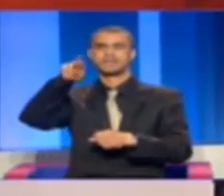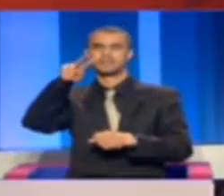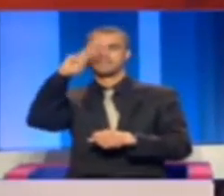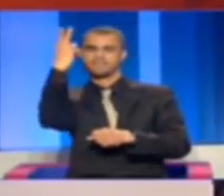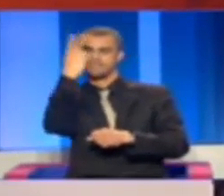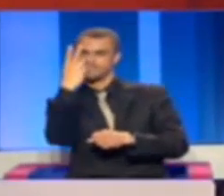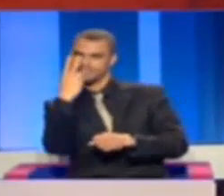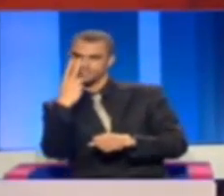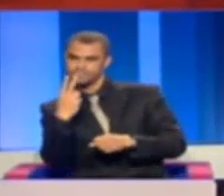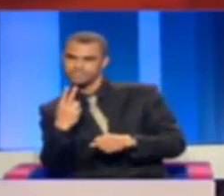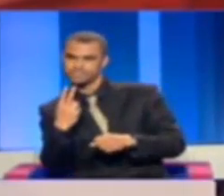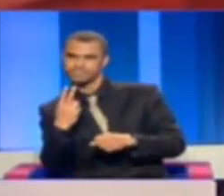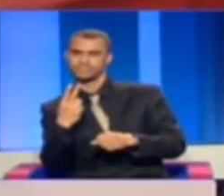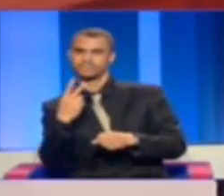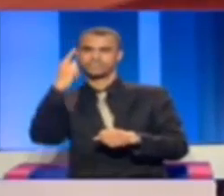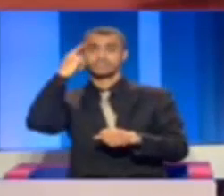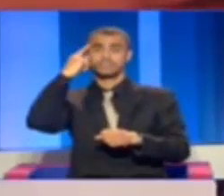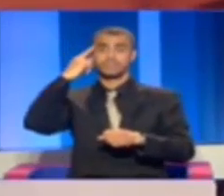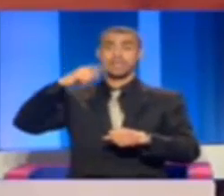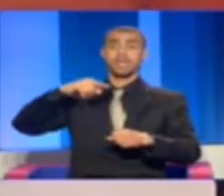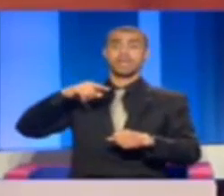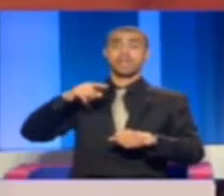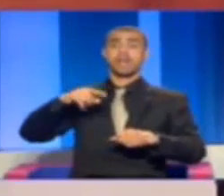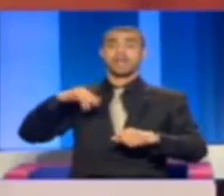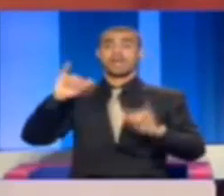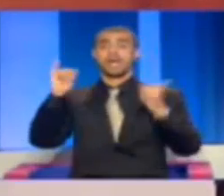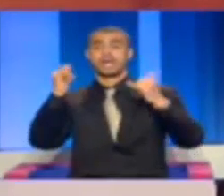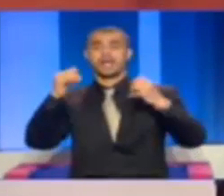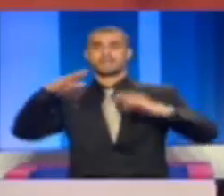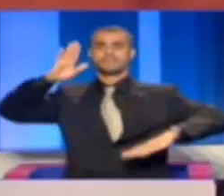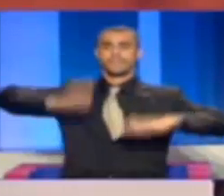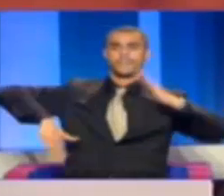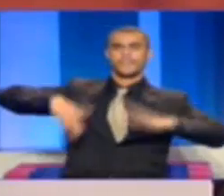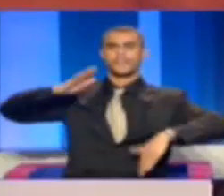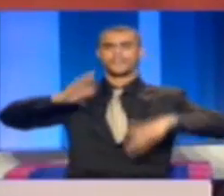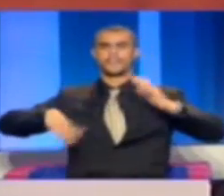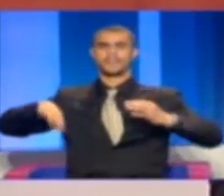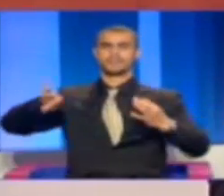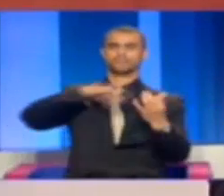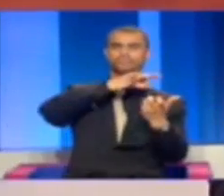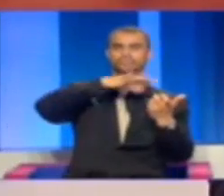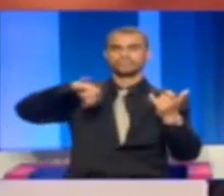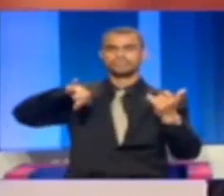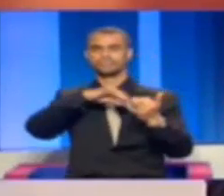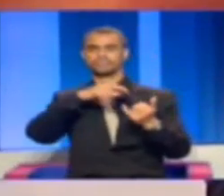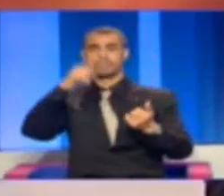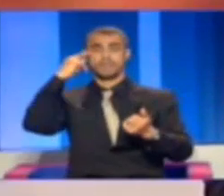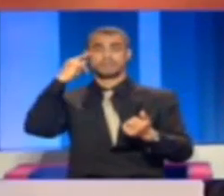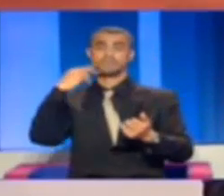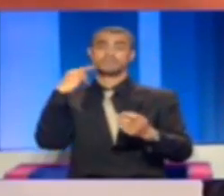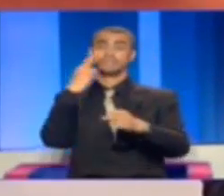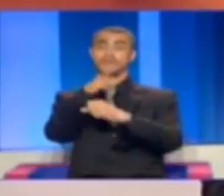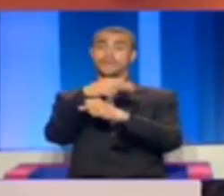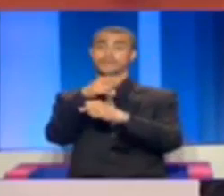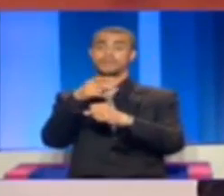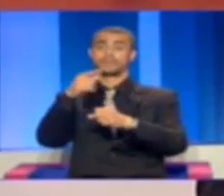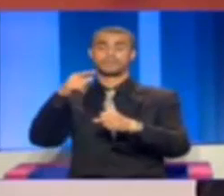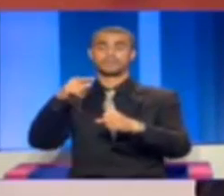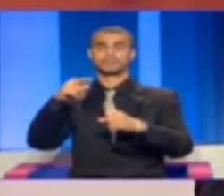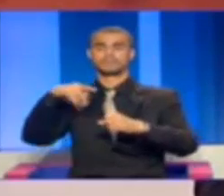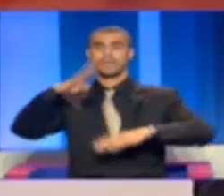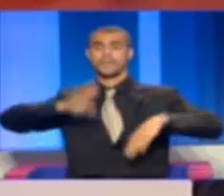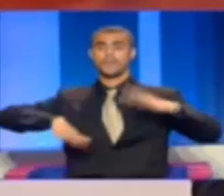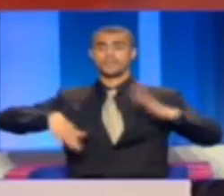والتشخيص المسرحي، متذوق للموسيقى واعني ما اقول موسيقى يعزفها شباب